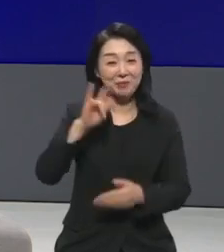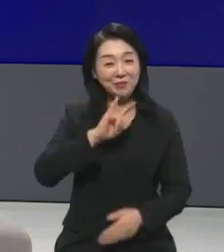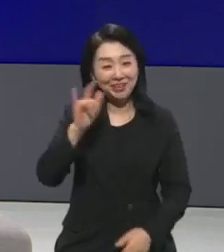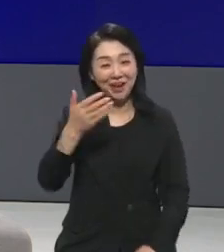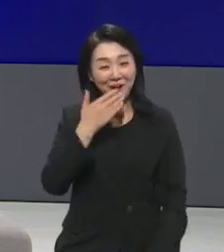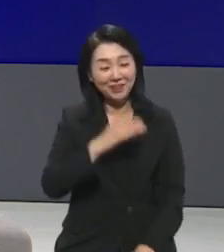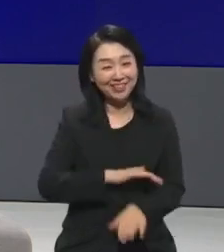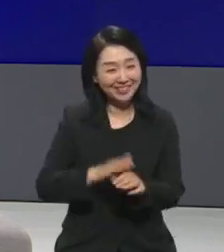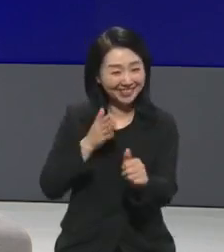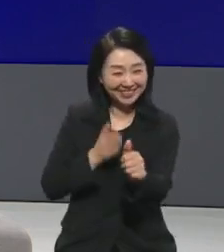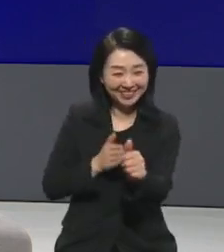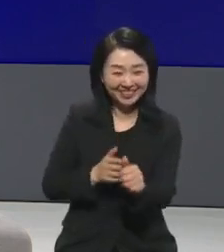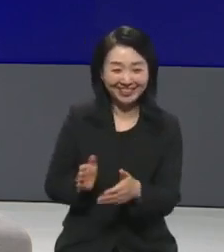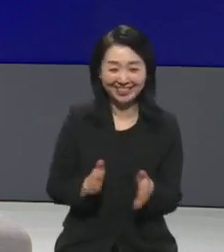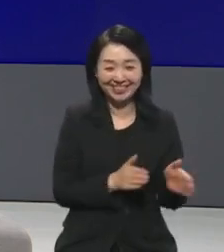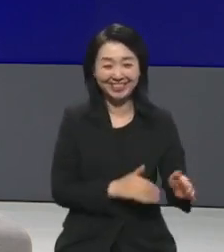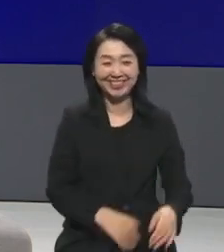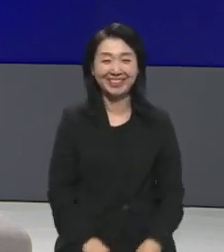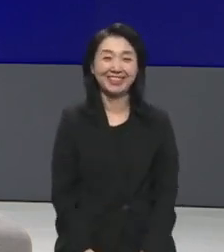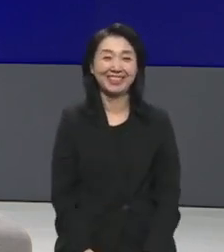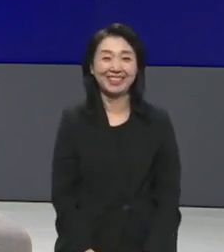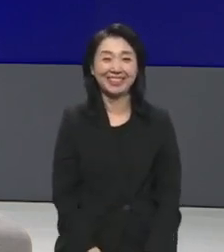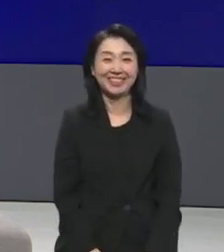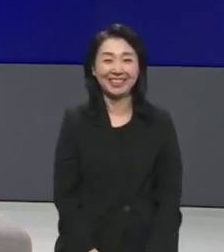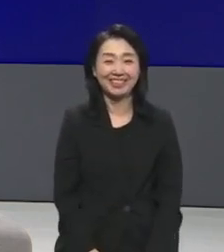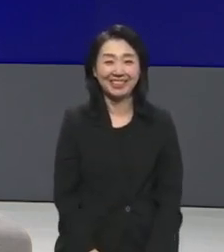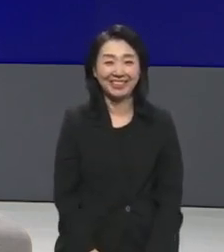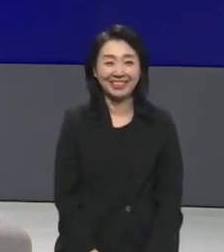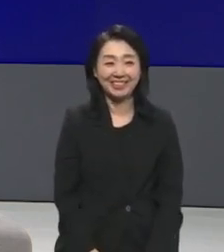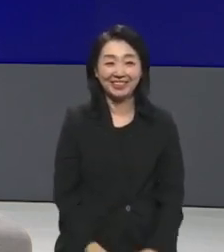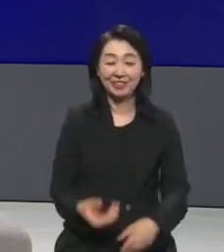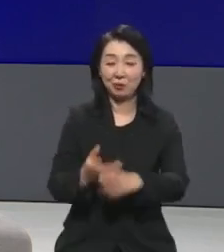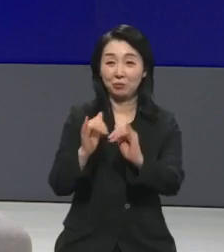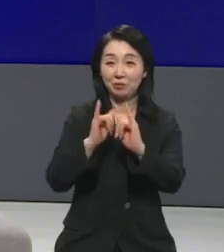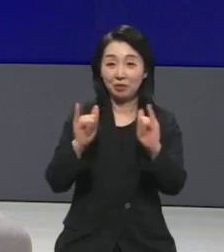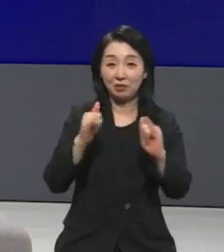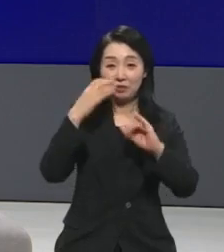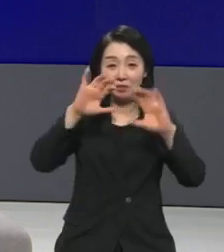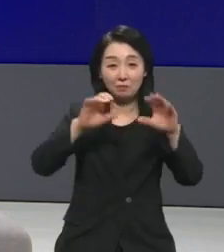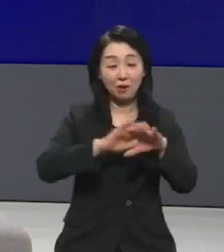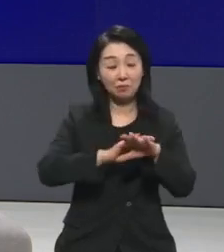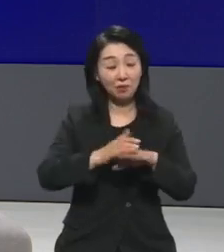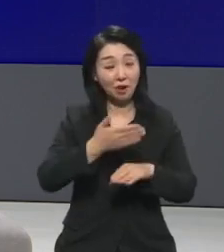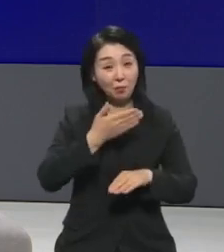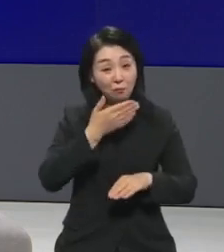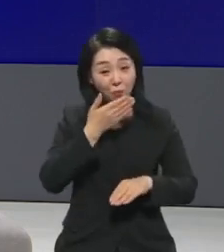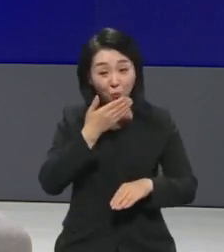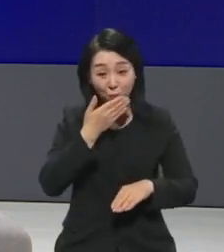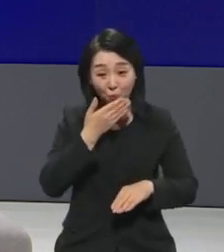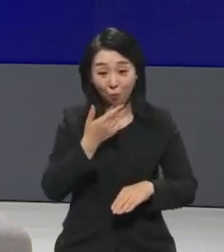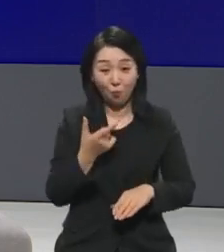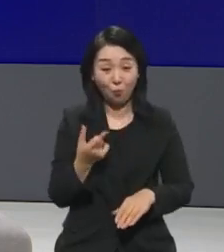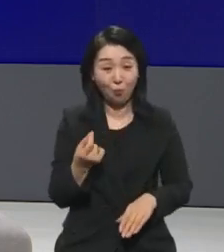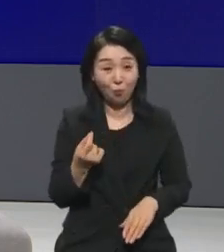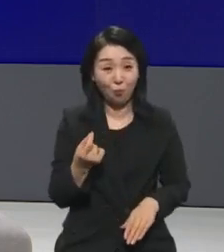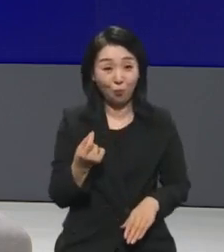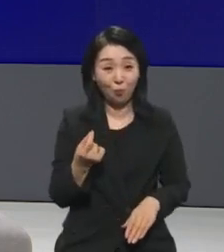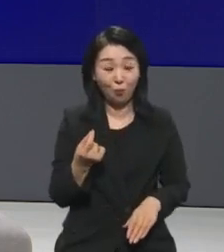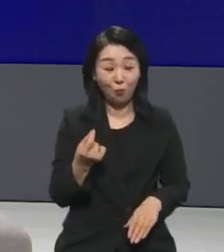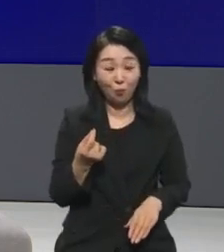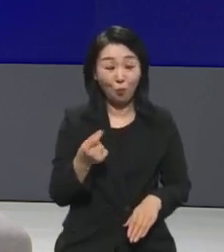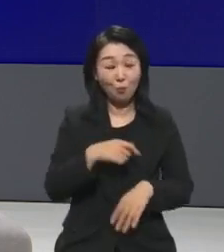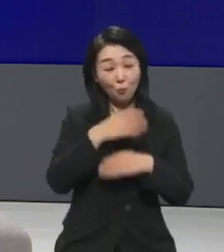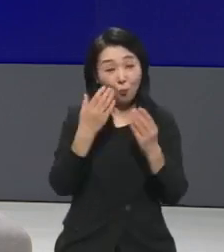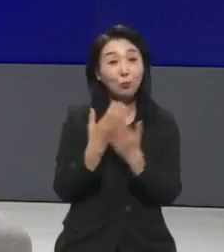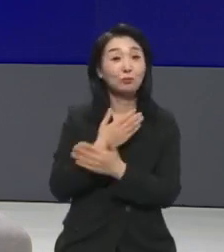잘 부탁드립니다. 네. 자, 보니까 외국인들이 김밥을 좀 친근하게 또 좋아하는 그런 모습이네요. 네, 다 잘